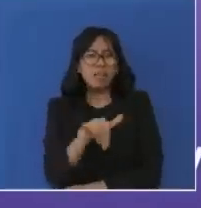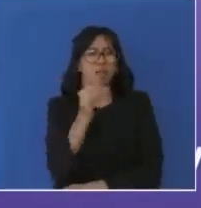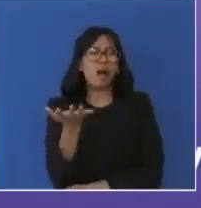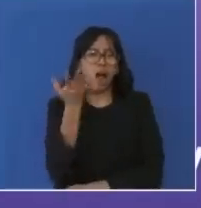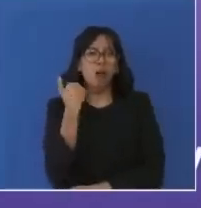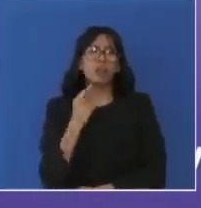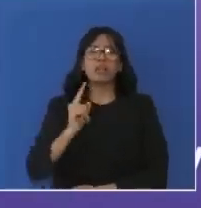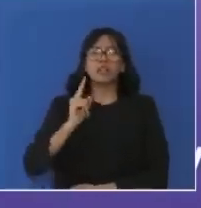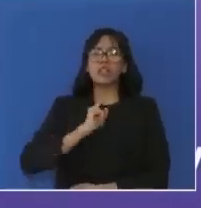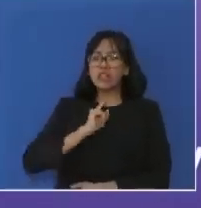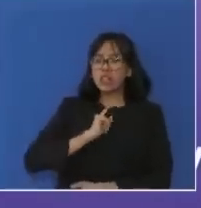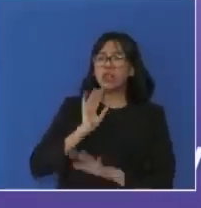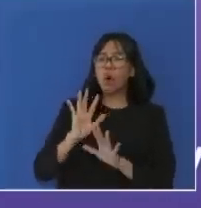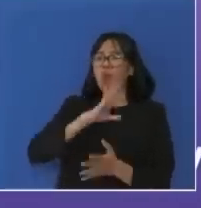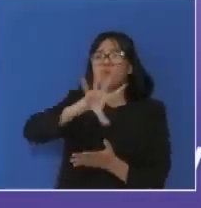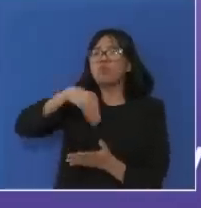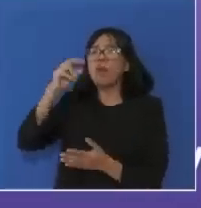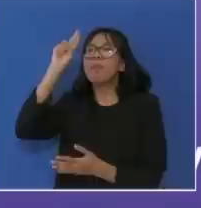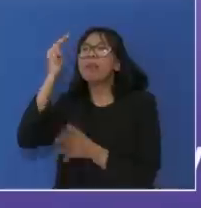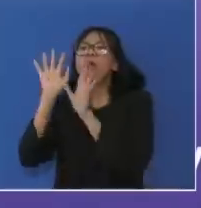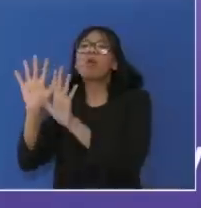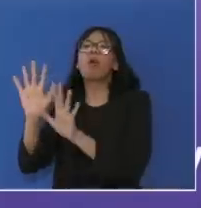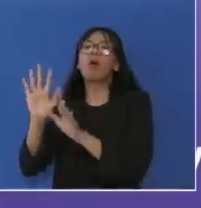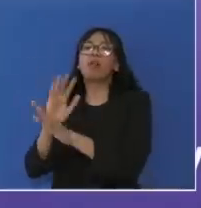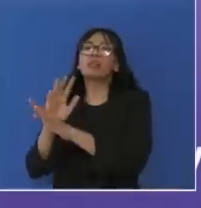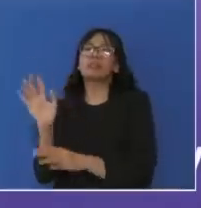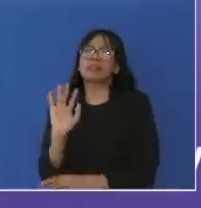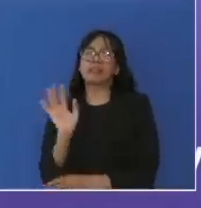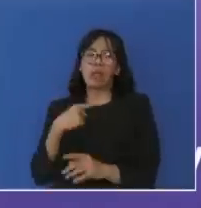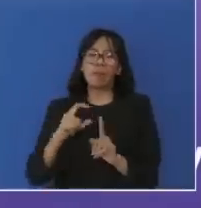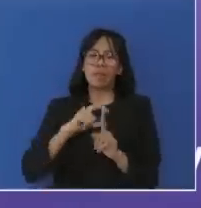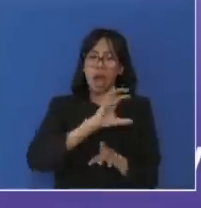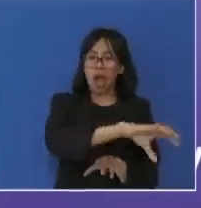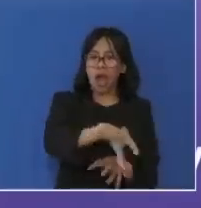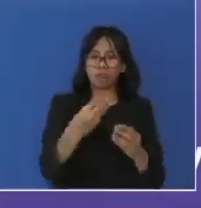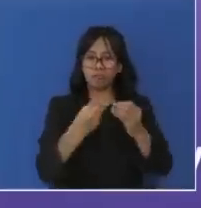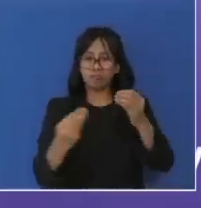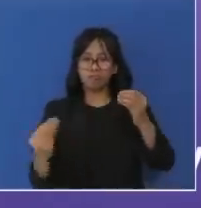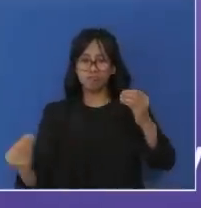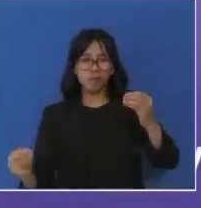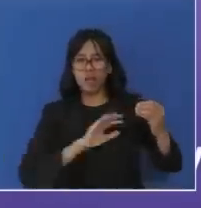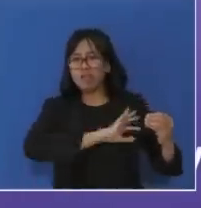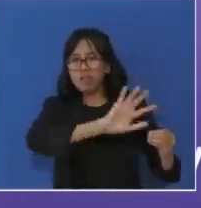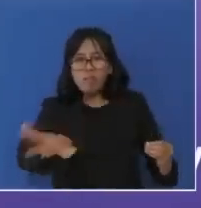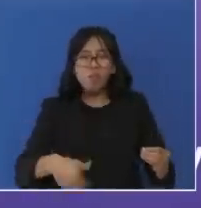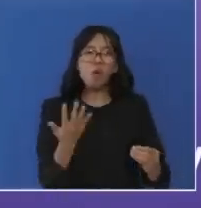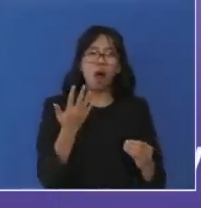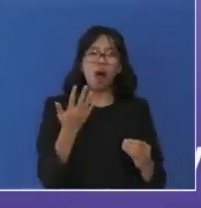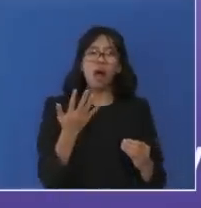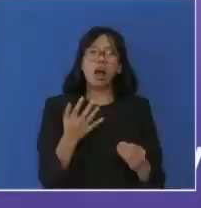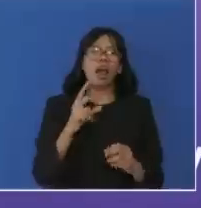bukan hanya di tingkat pusat tapi terus sampai ke daerah sampai ke desa-desa